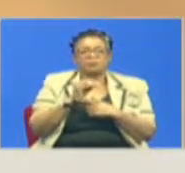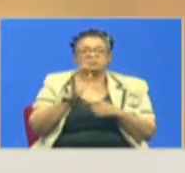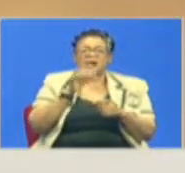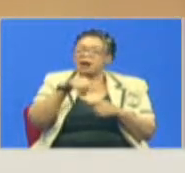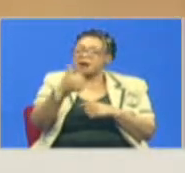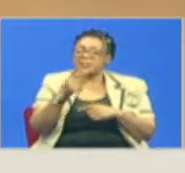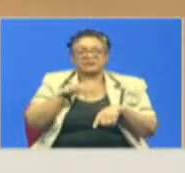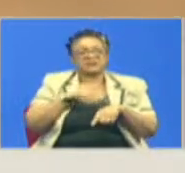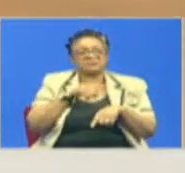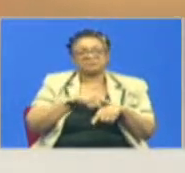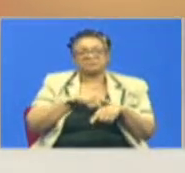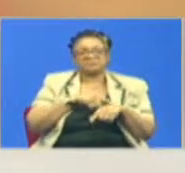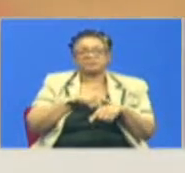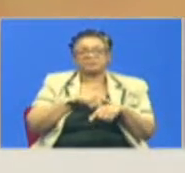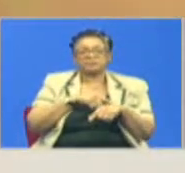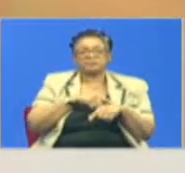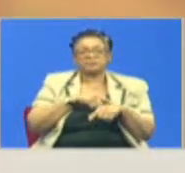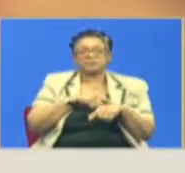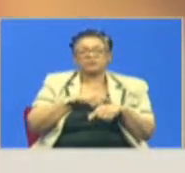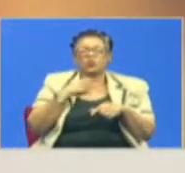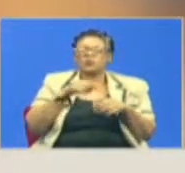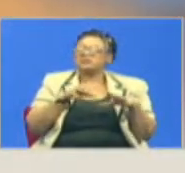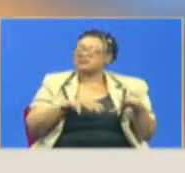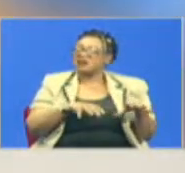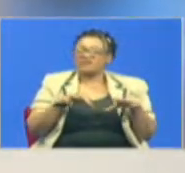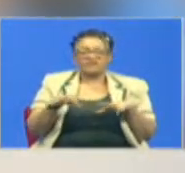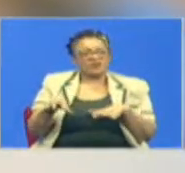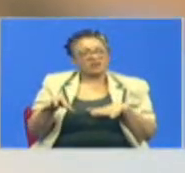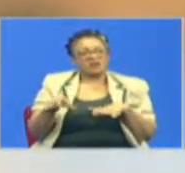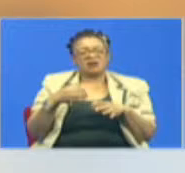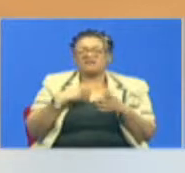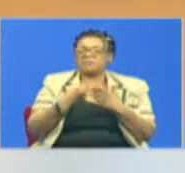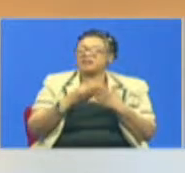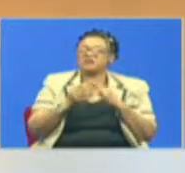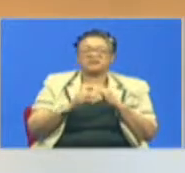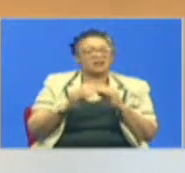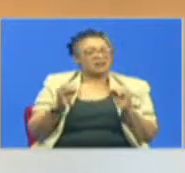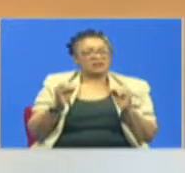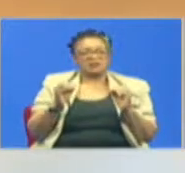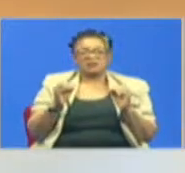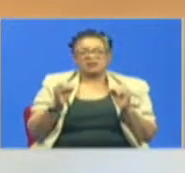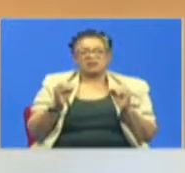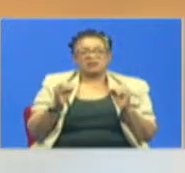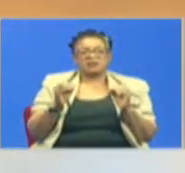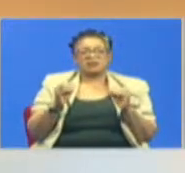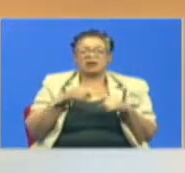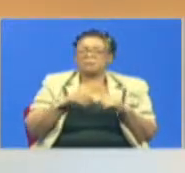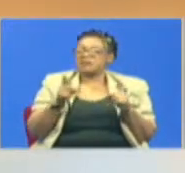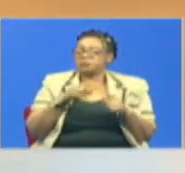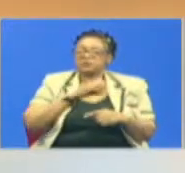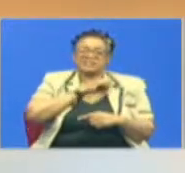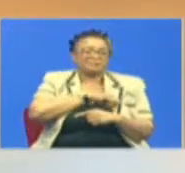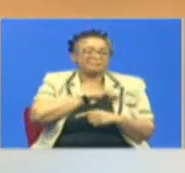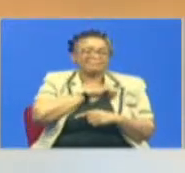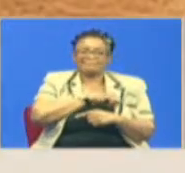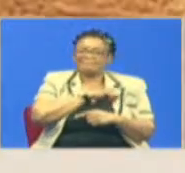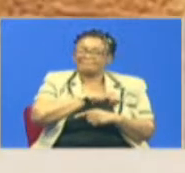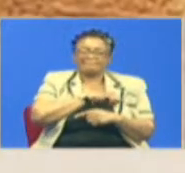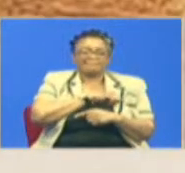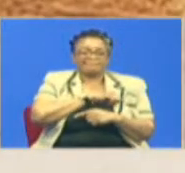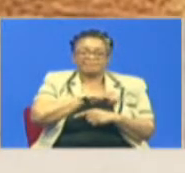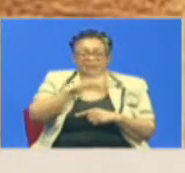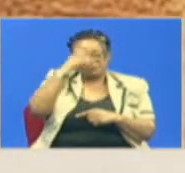watu tunahangaika, tuna pesa. Lakini tuvumilia hivyo tuamlea mtoto wetu.